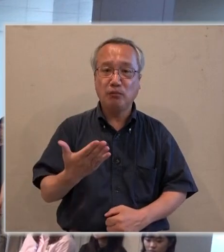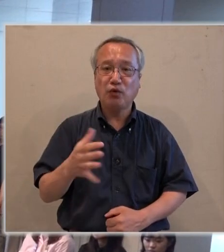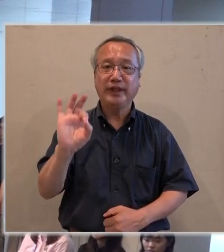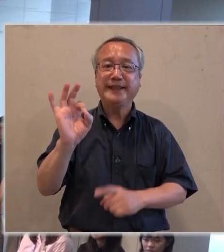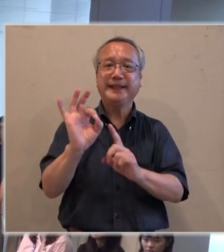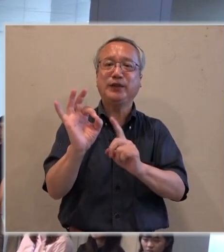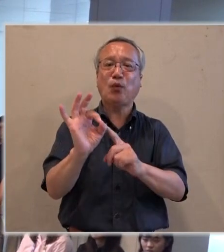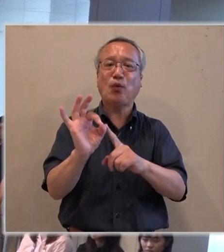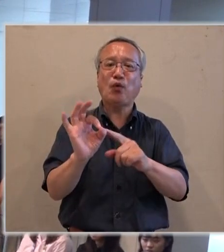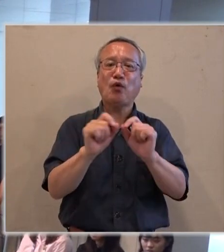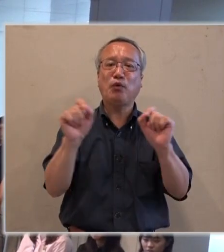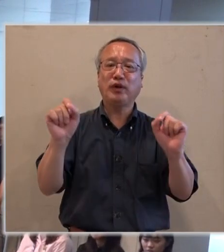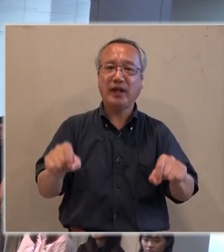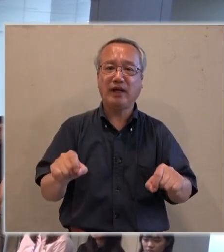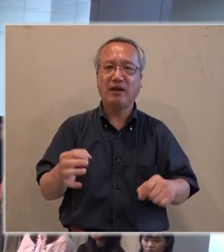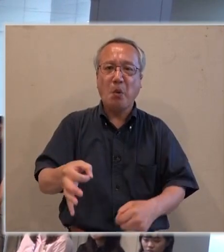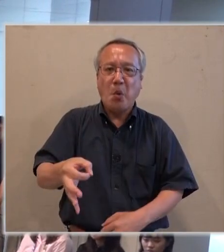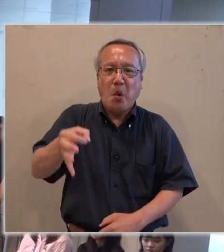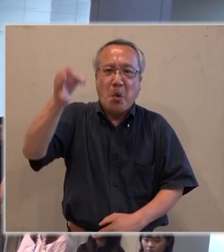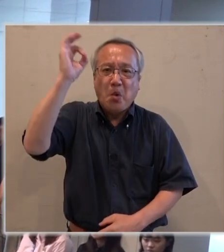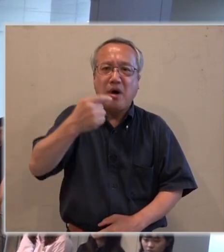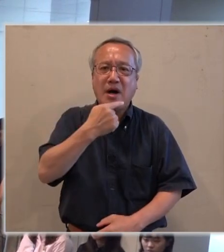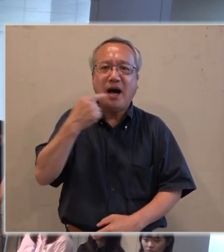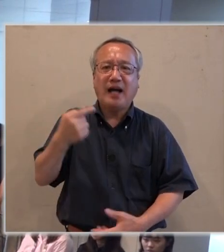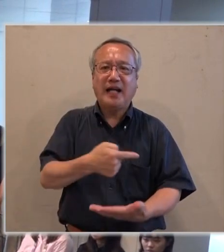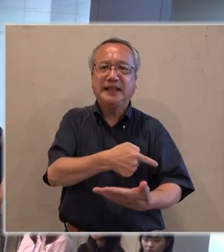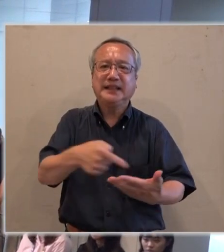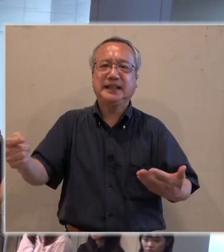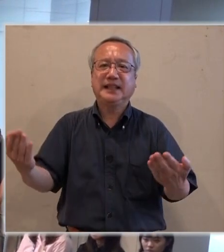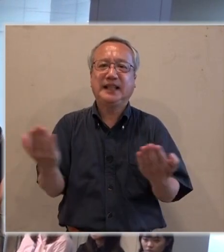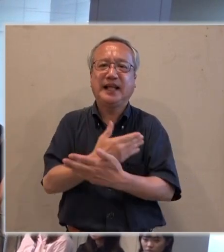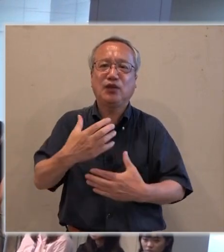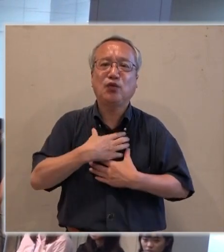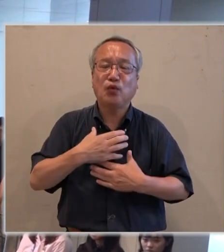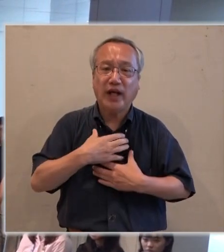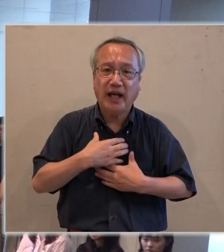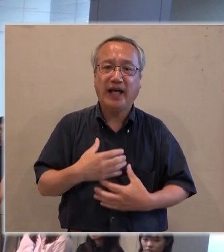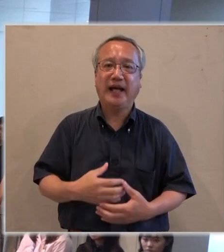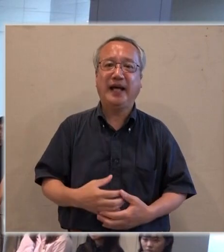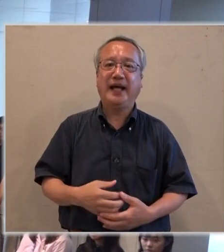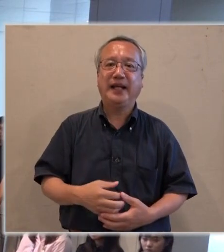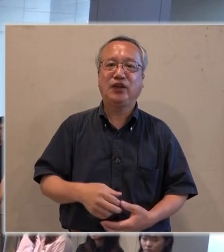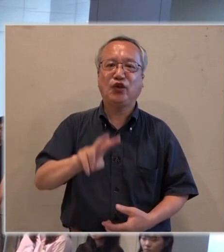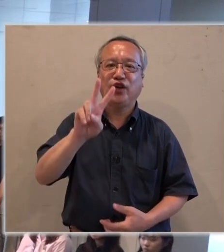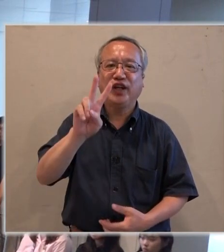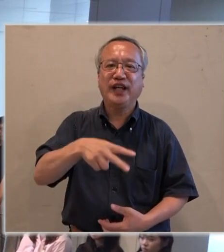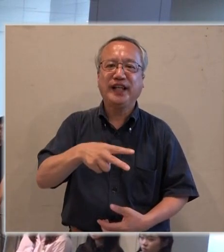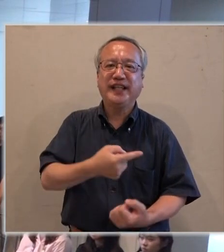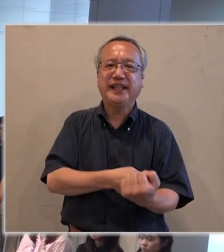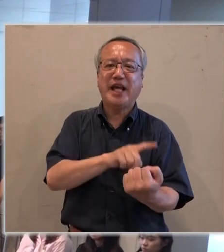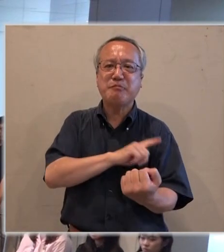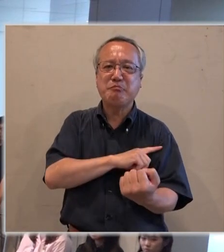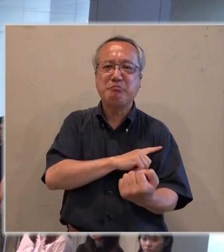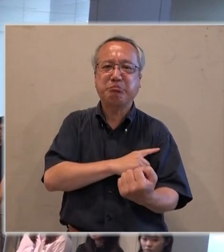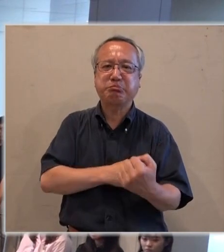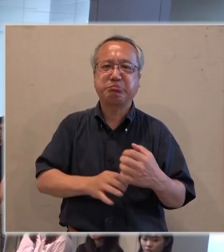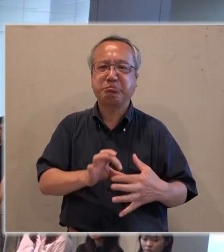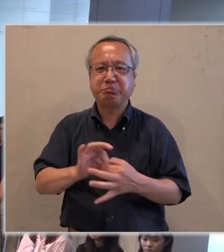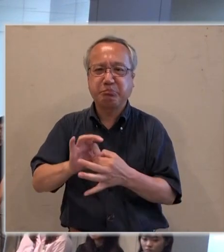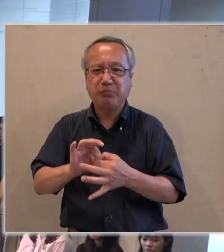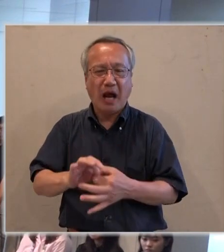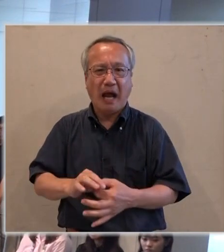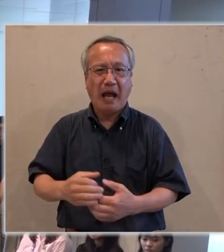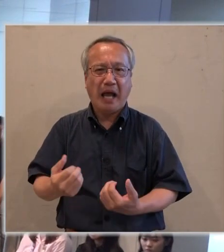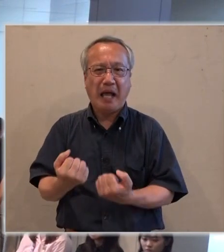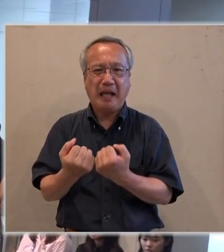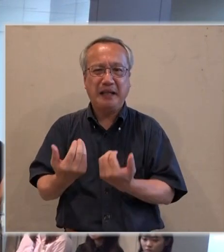ものすごい大赤字を出しそうだとか、こういう利権の問題でちょっと面倒なことになりそうだとったら、普通の社会人の感覚